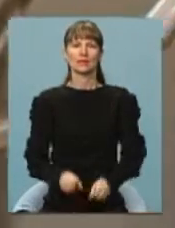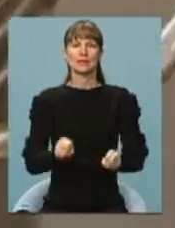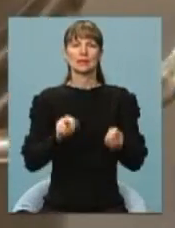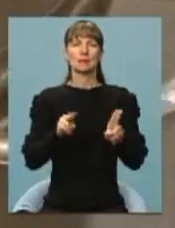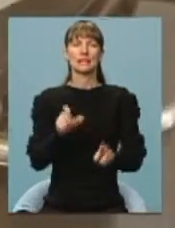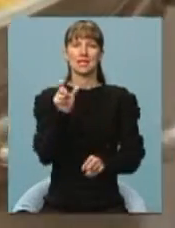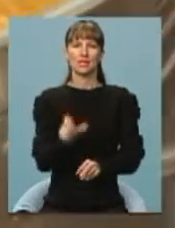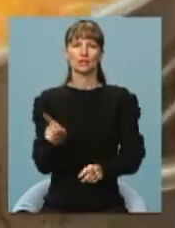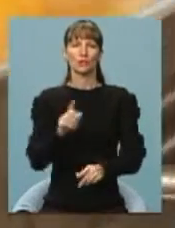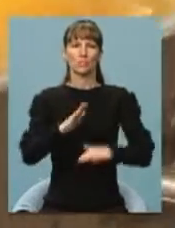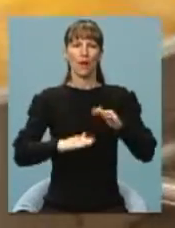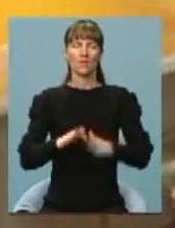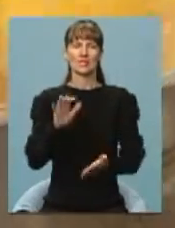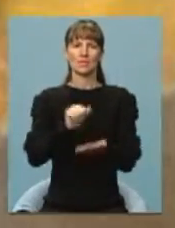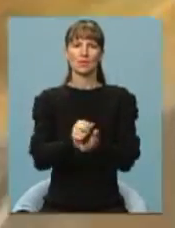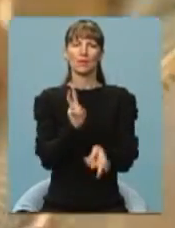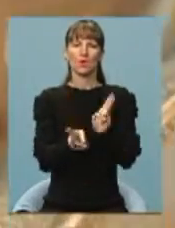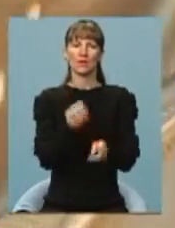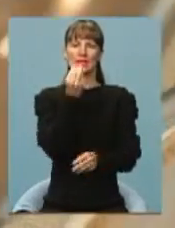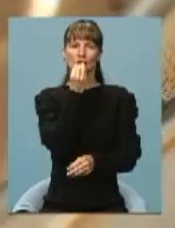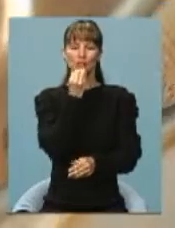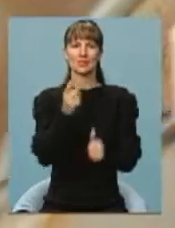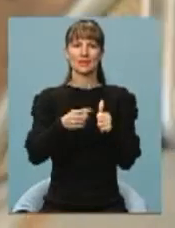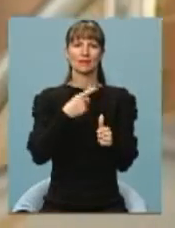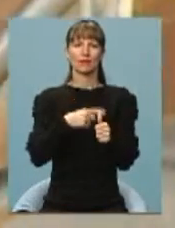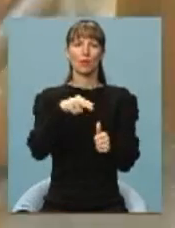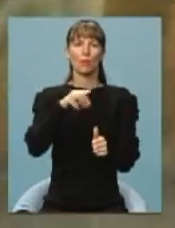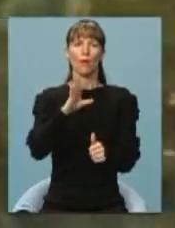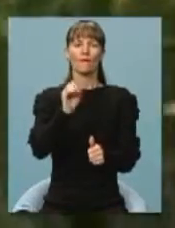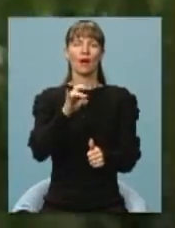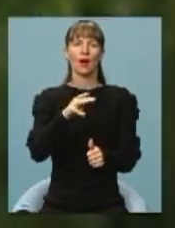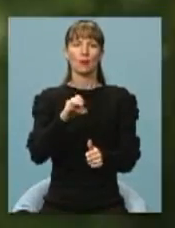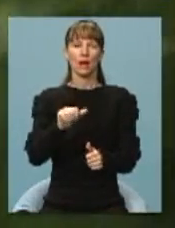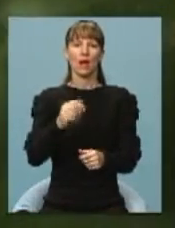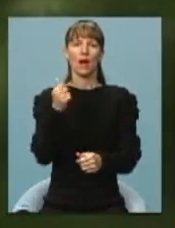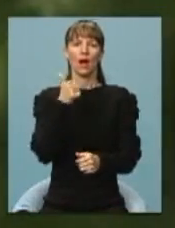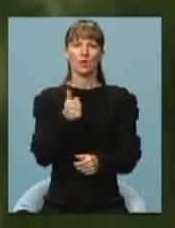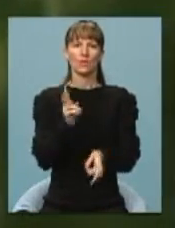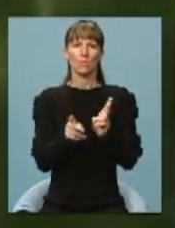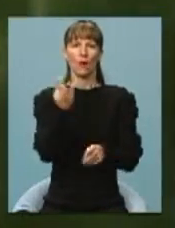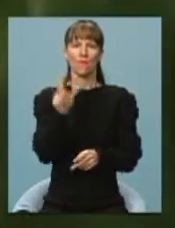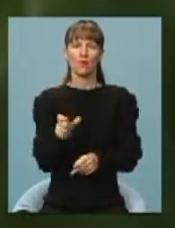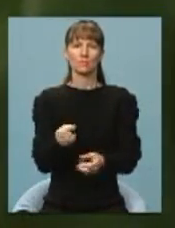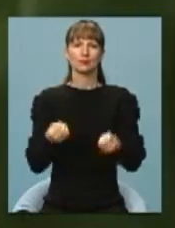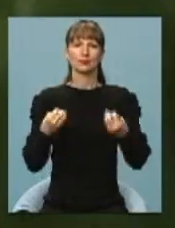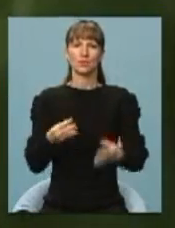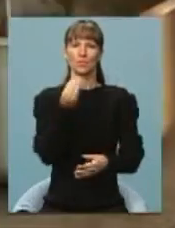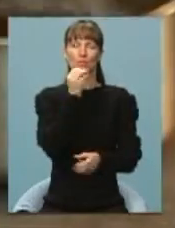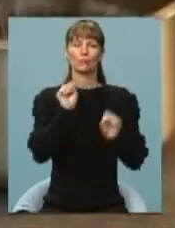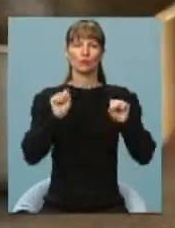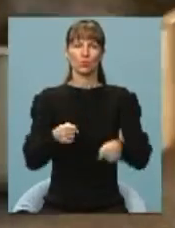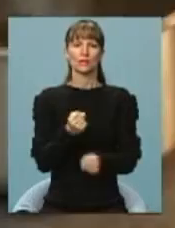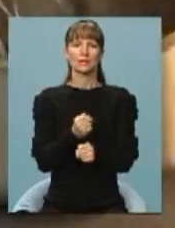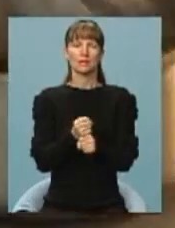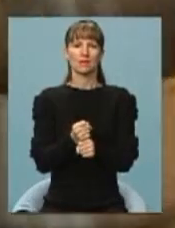Спеціалістів, що професійно займаються приготуванням їжі, звуть поварами. Гарний повар навіть із найпростіших продуктів може